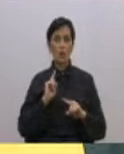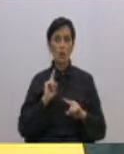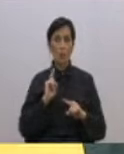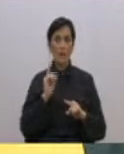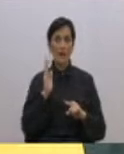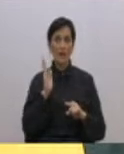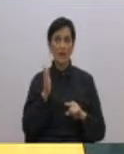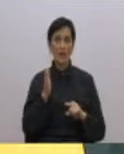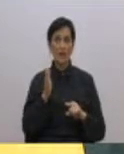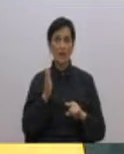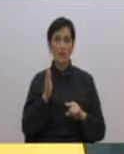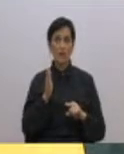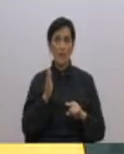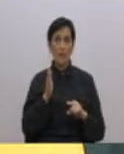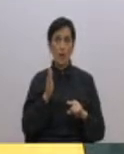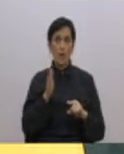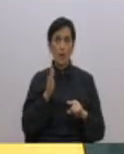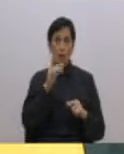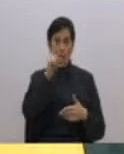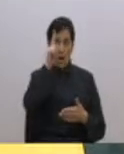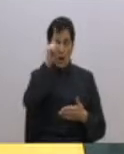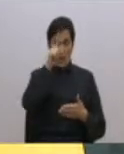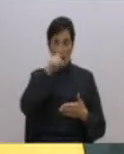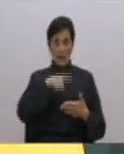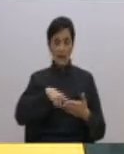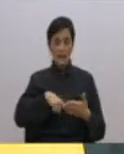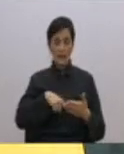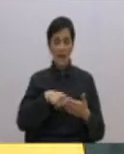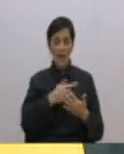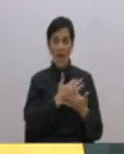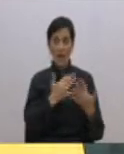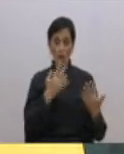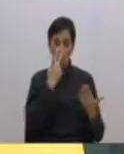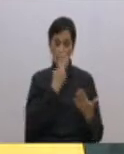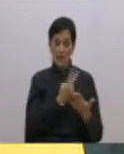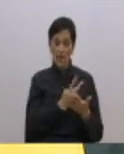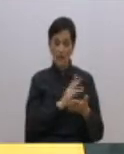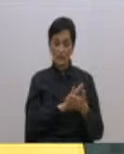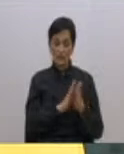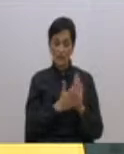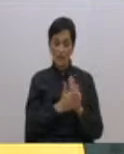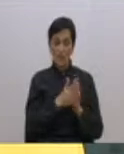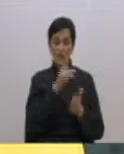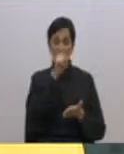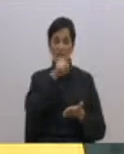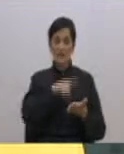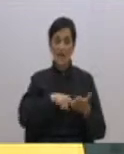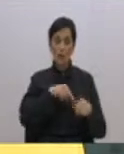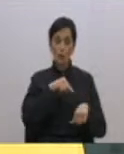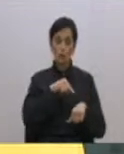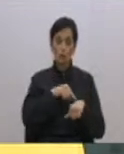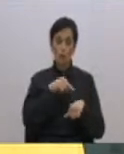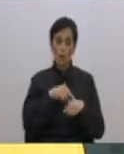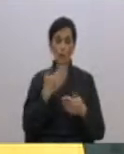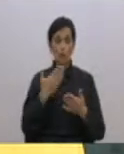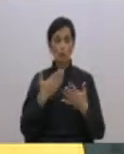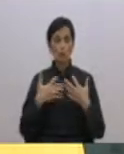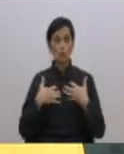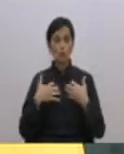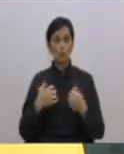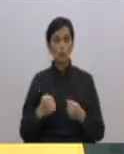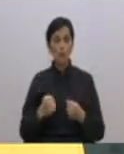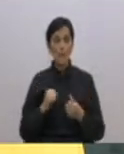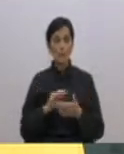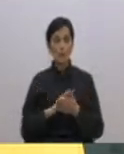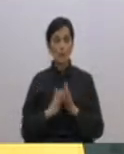იქნება, ასე ვთქვათ, რელიგიური ხედვით განპირობებული და რელიგიური გზნობებით თუ ჯანმრთელობის